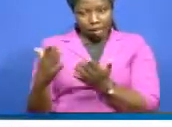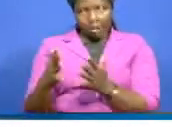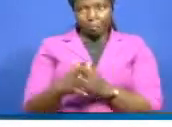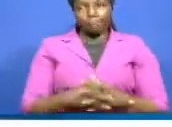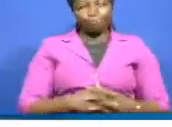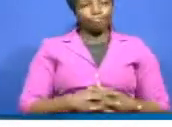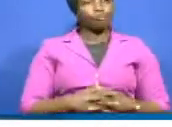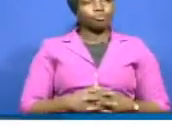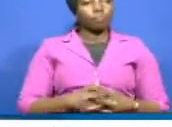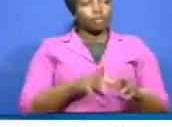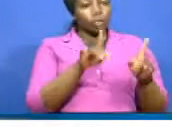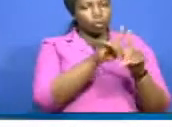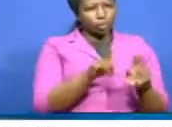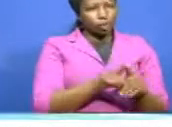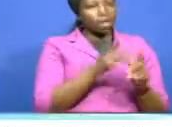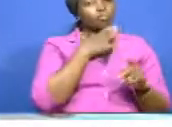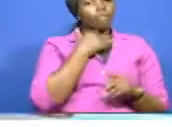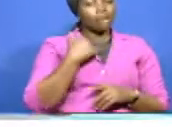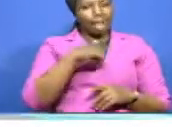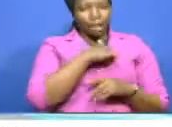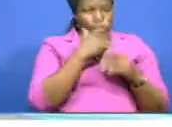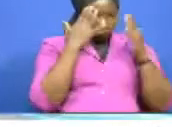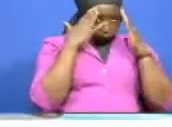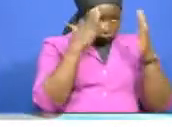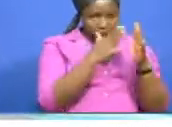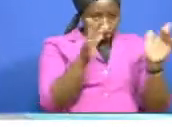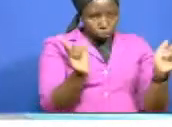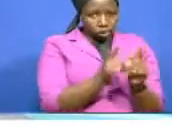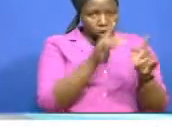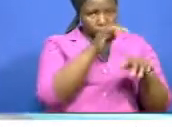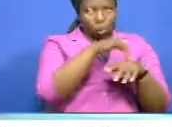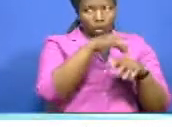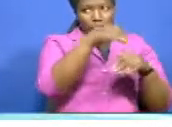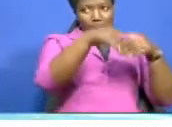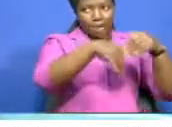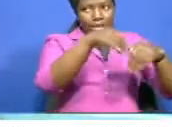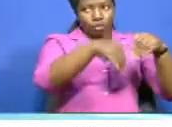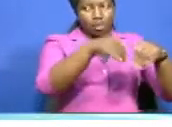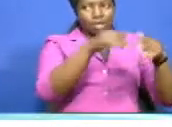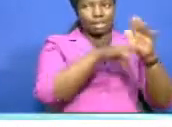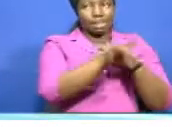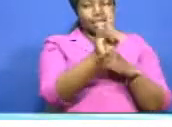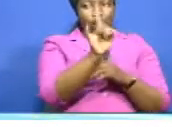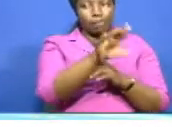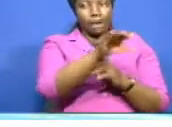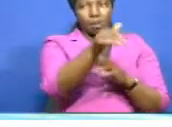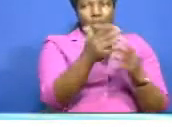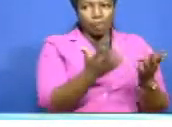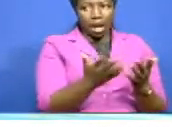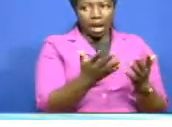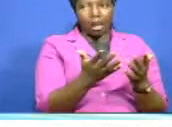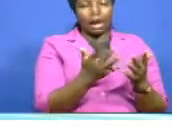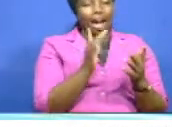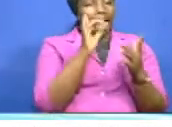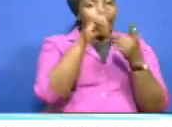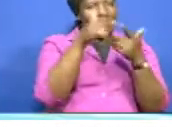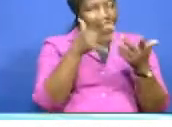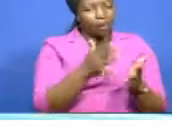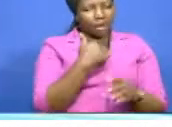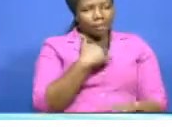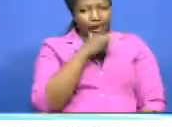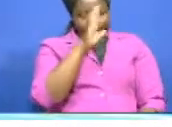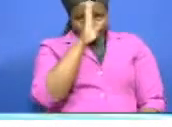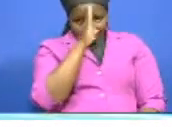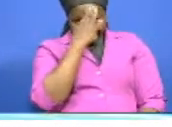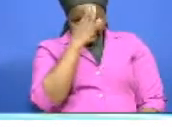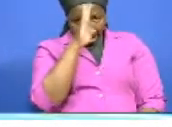mwisho kabisa ningependa tuangazie kwa kifupi tu kuhusiana na uchaguzi katika kaunti ya Nairobi, ambapo bado kuna ile tashwishwi,